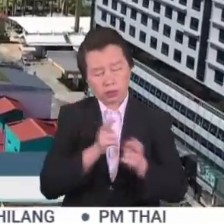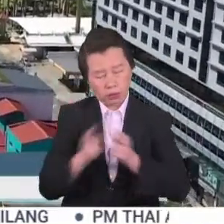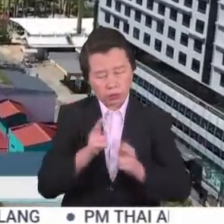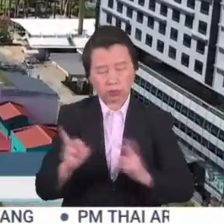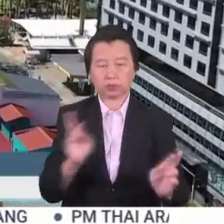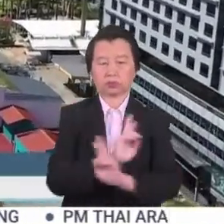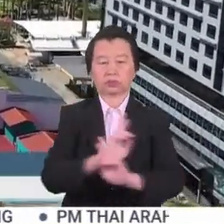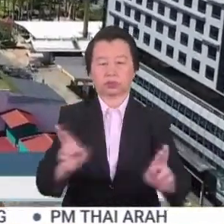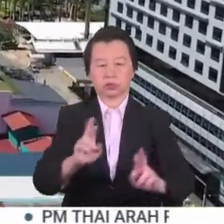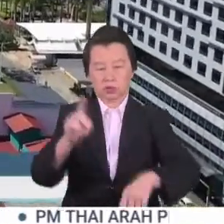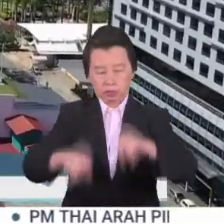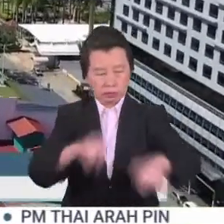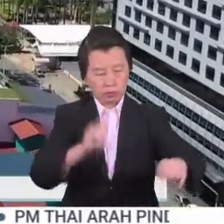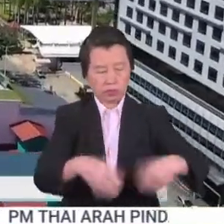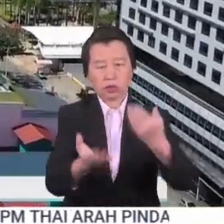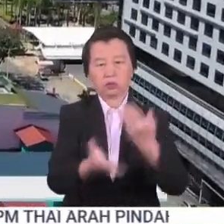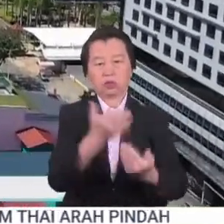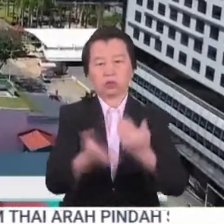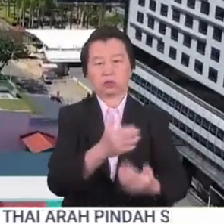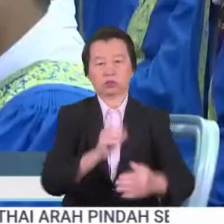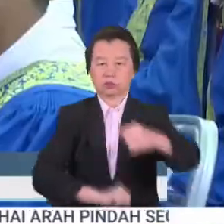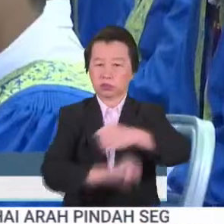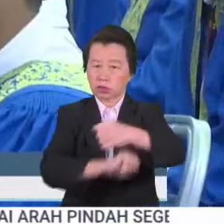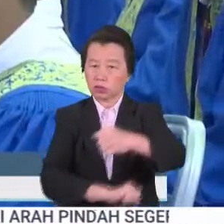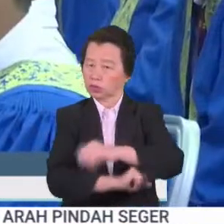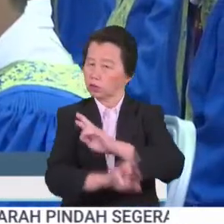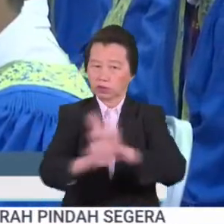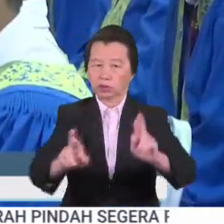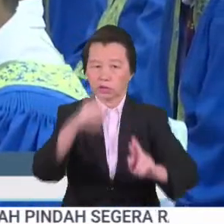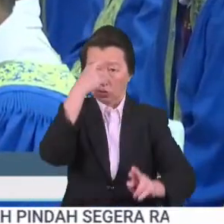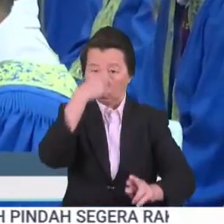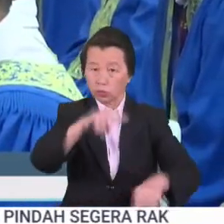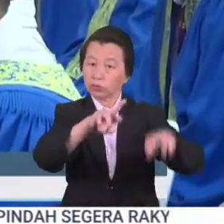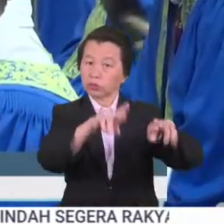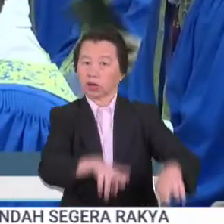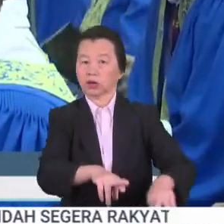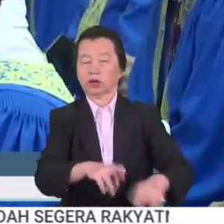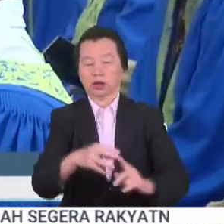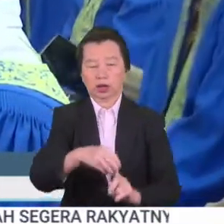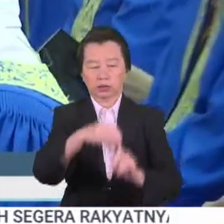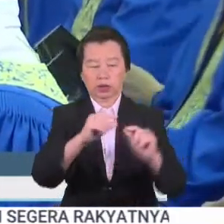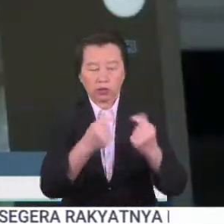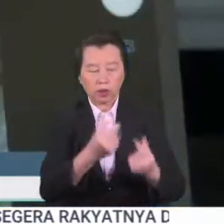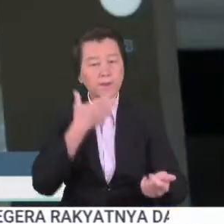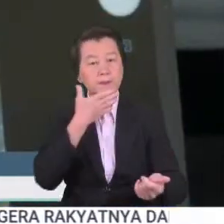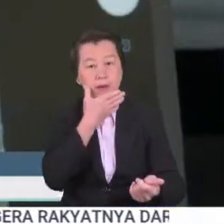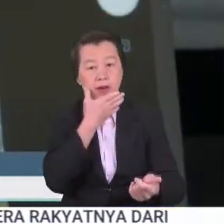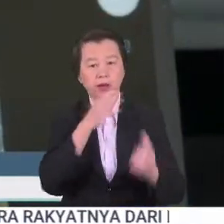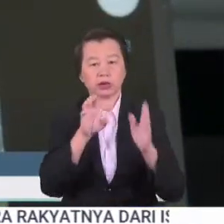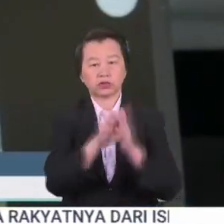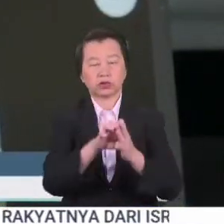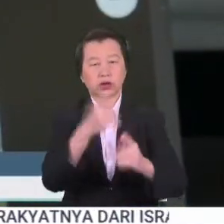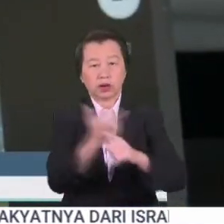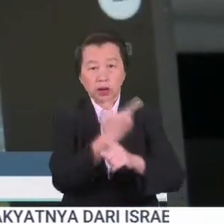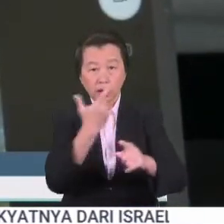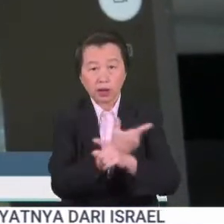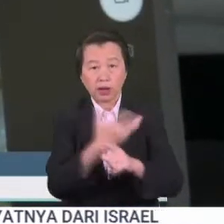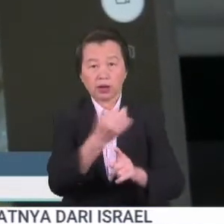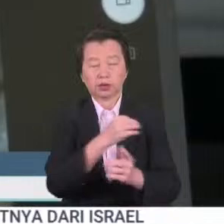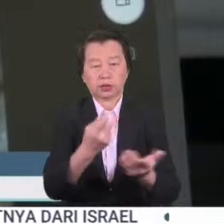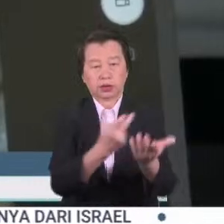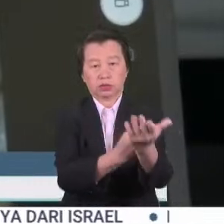menyediakan pelbagai kemudahan dan infrastruktur kepada rakyat terutamanya golongan belia seperti latihan dan